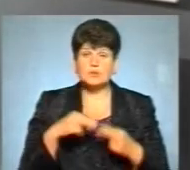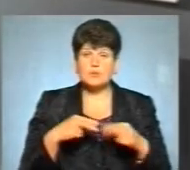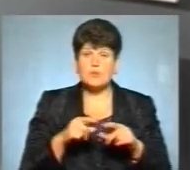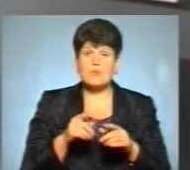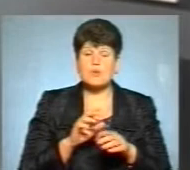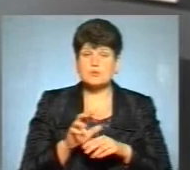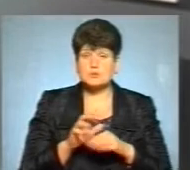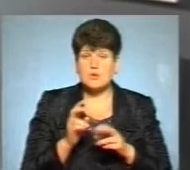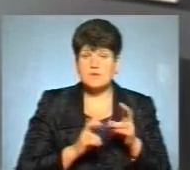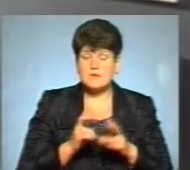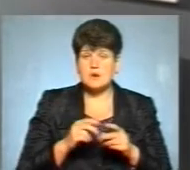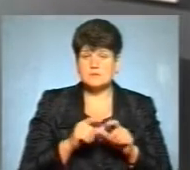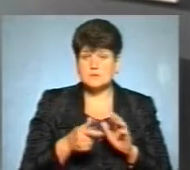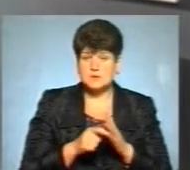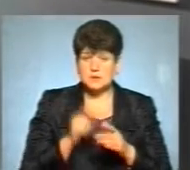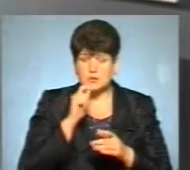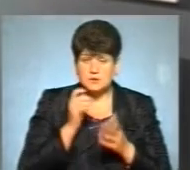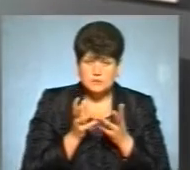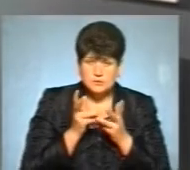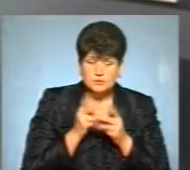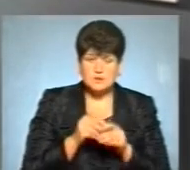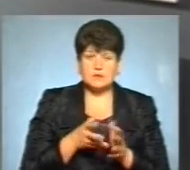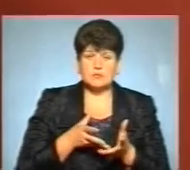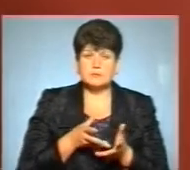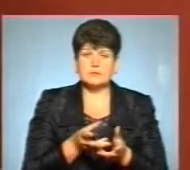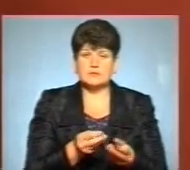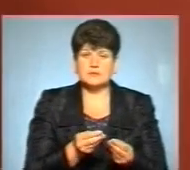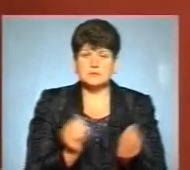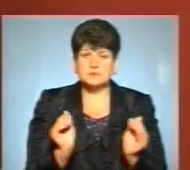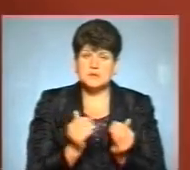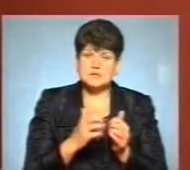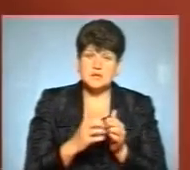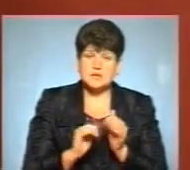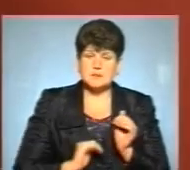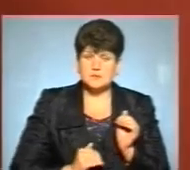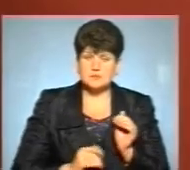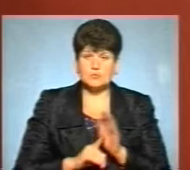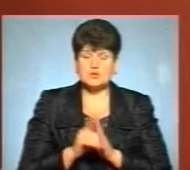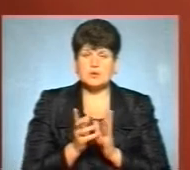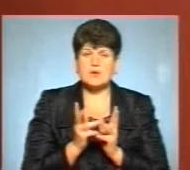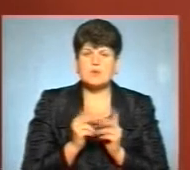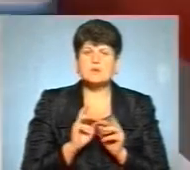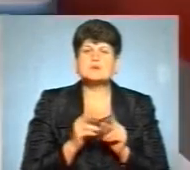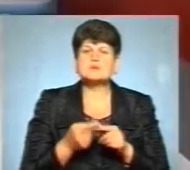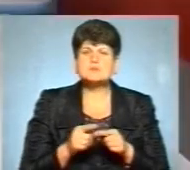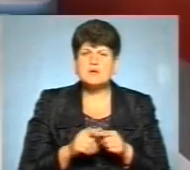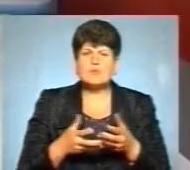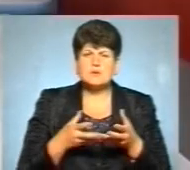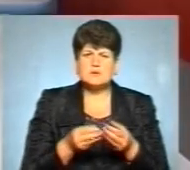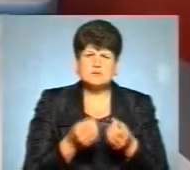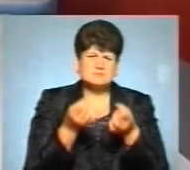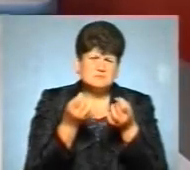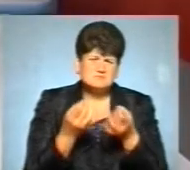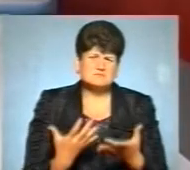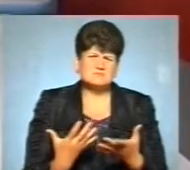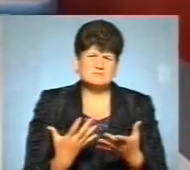палата України підраховувала вплив коронавірусу на малий і середній бізнес, то вони почали рахувати, як це впливає на самий простий, самий